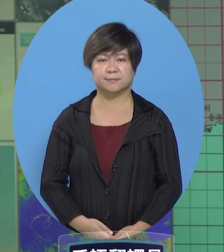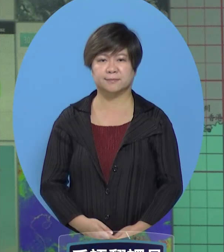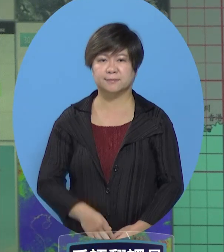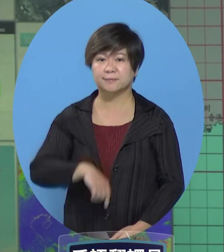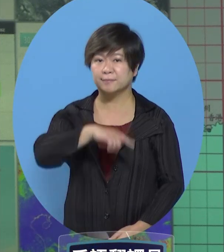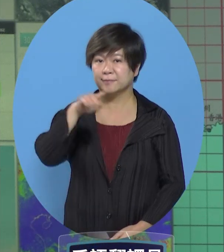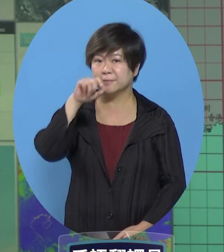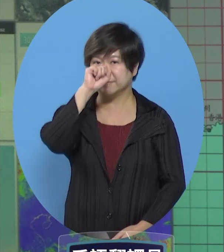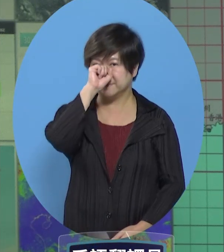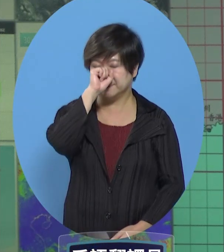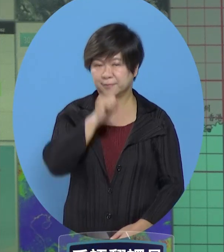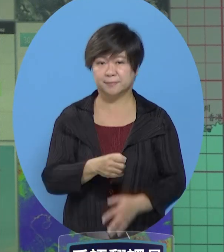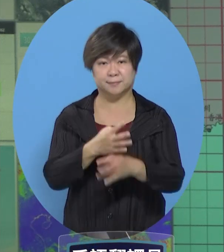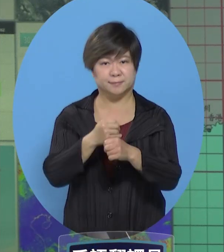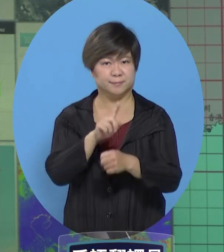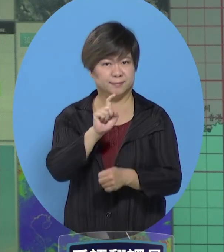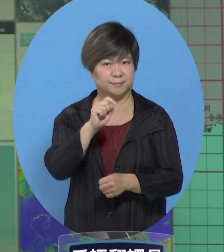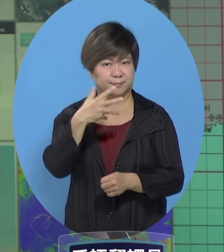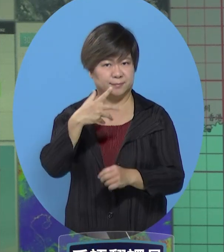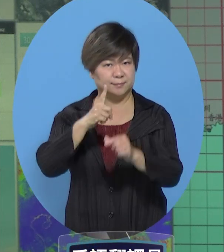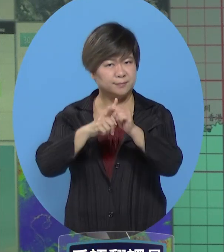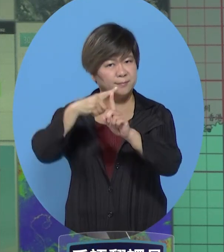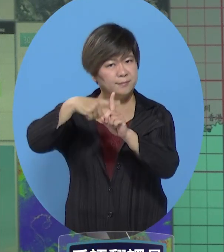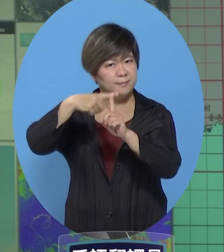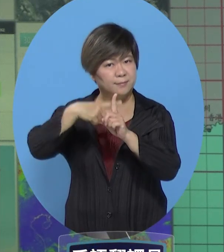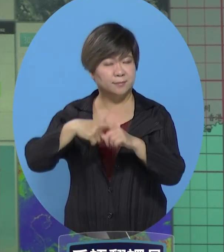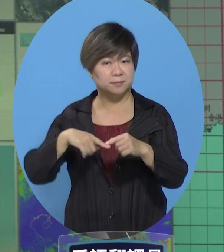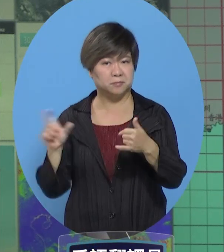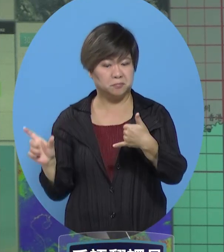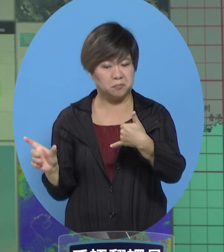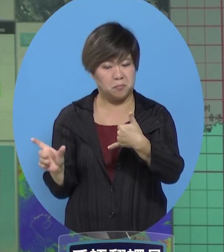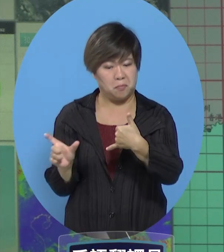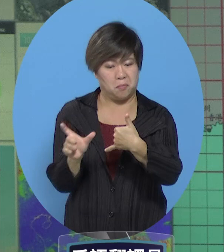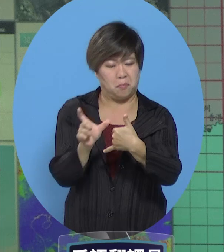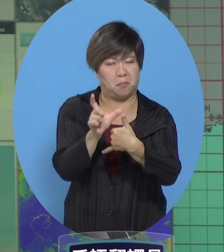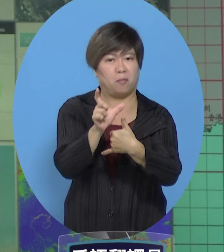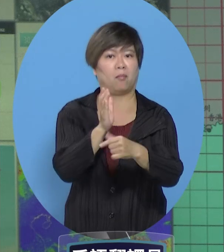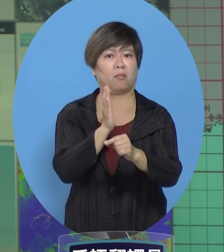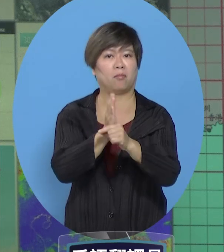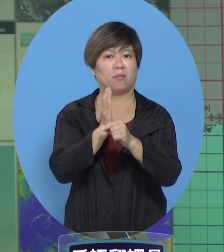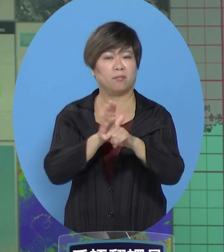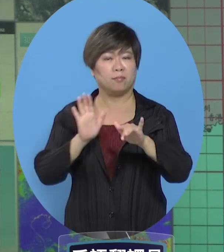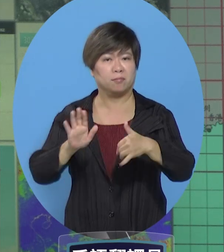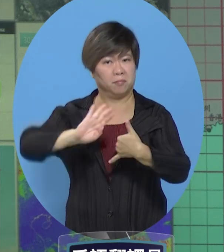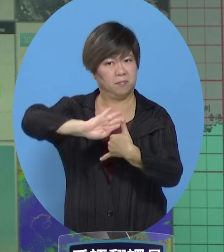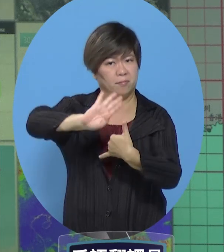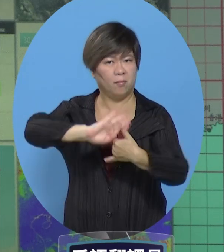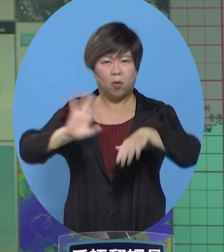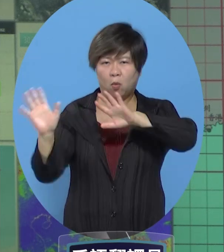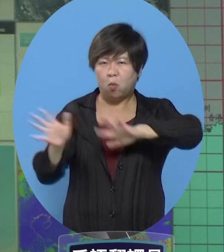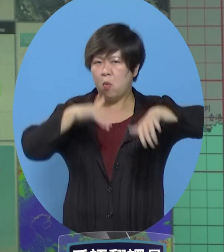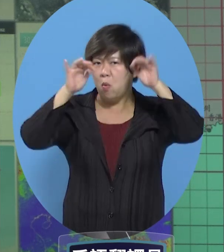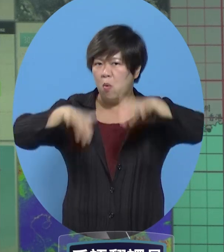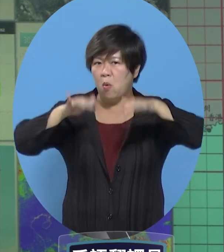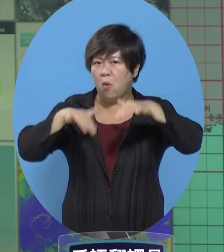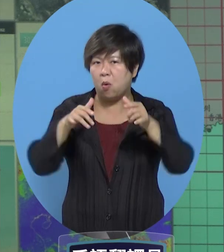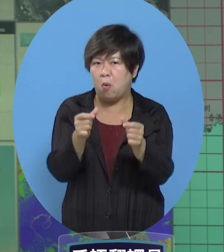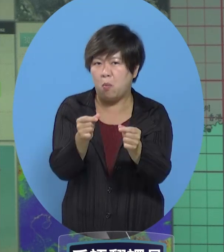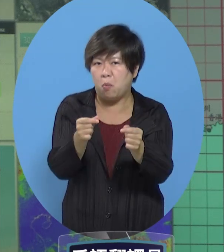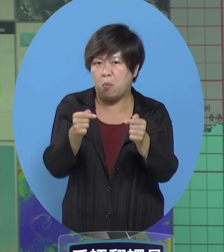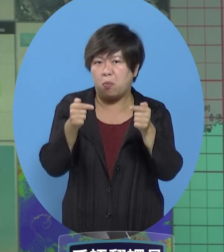大家好，第十八号中度台风米塔正在靠近当中，目前北台湾的风雨显著的增